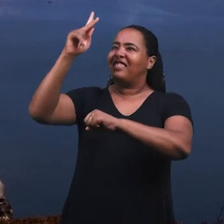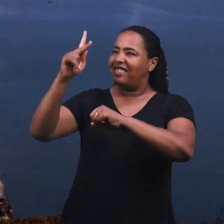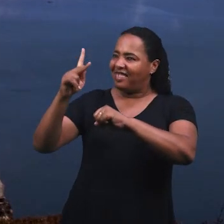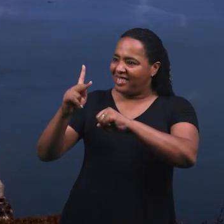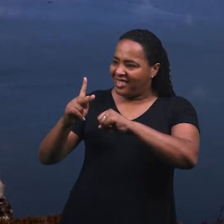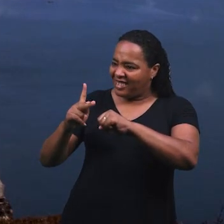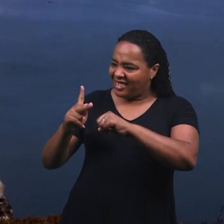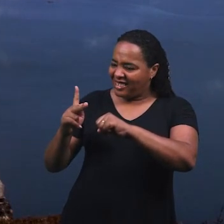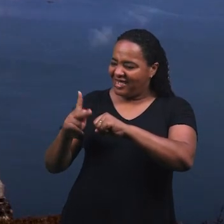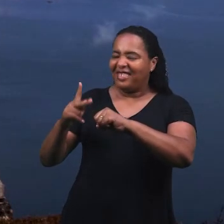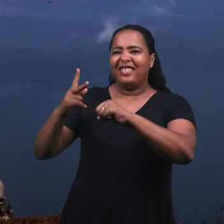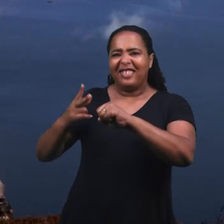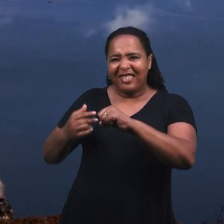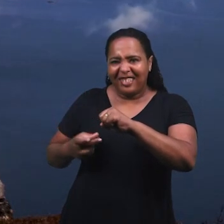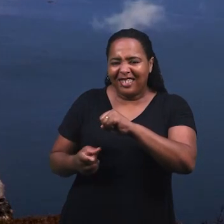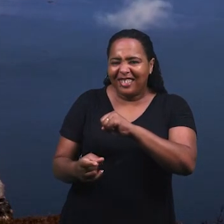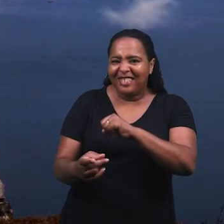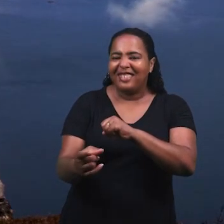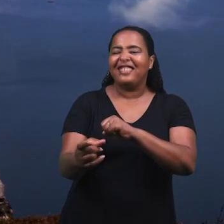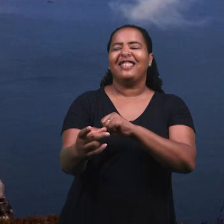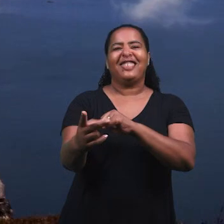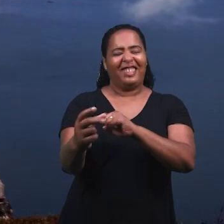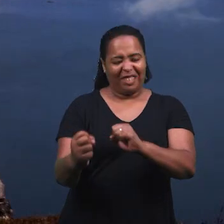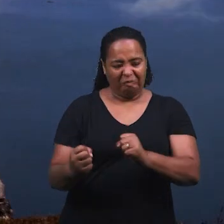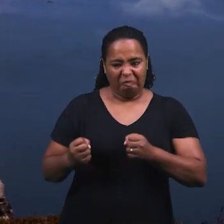eternal, rocha